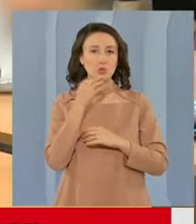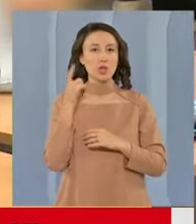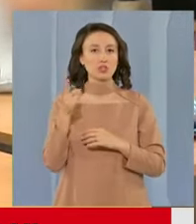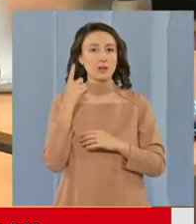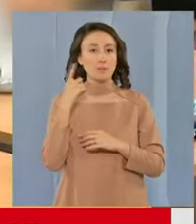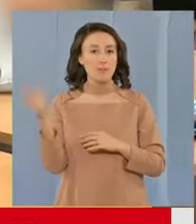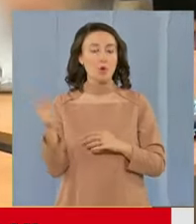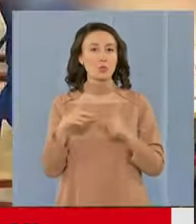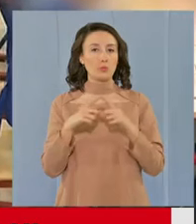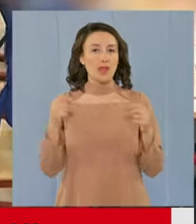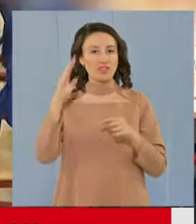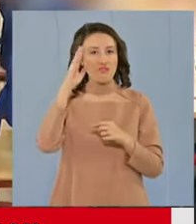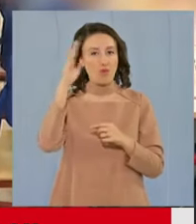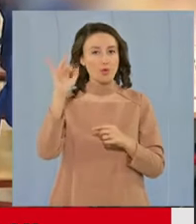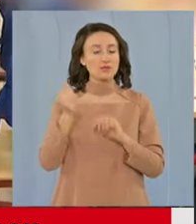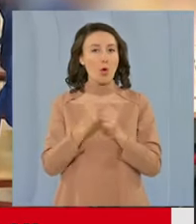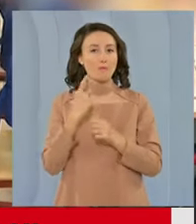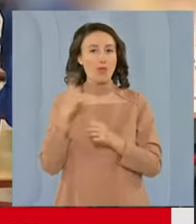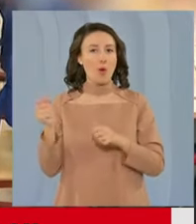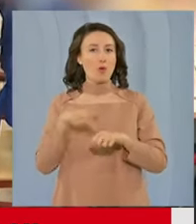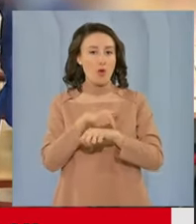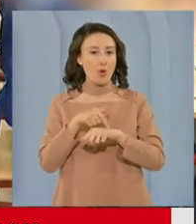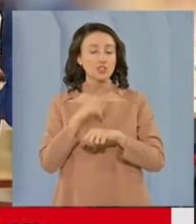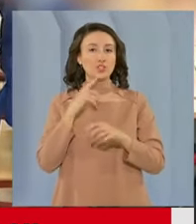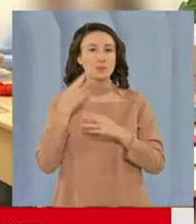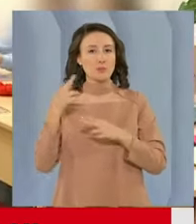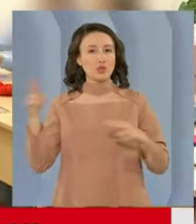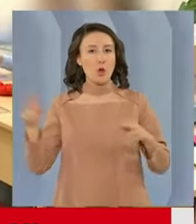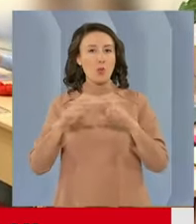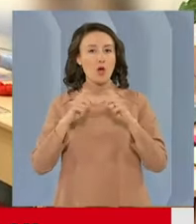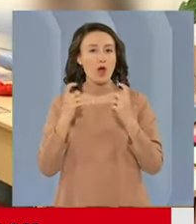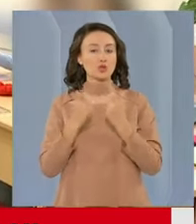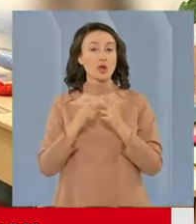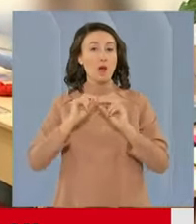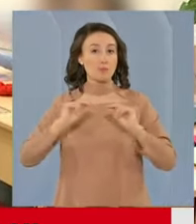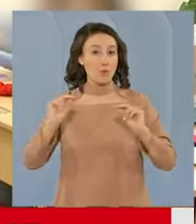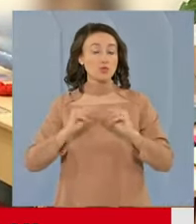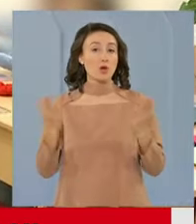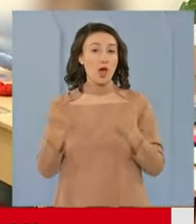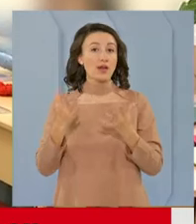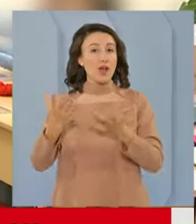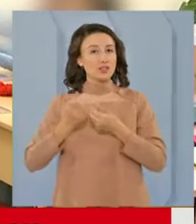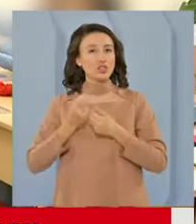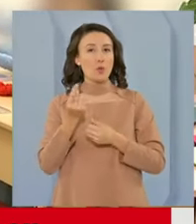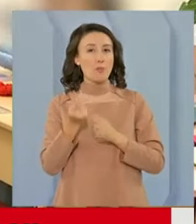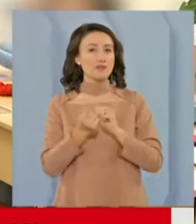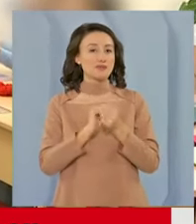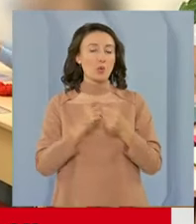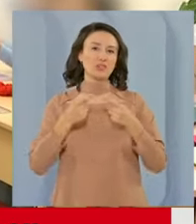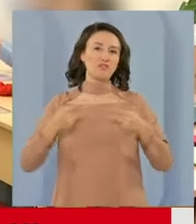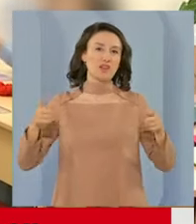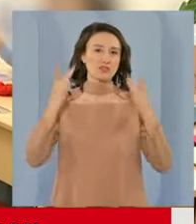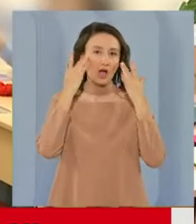aceștia plecau cu bilet de voie sau chiuleau de la ore și mergeau în garsoniera instructorului, care îi atrăgea cu bani sau